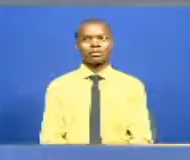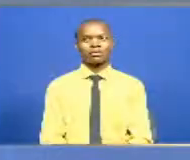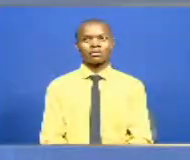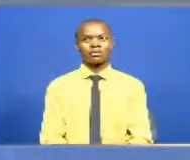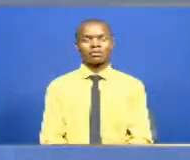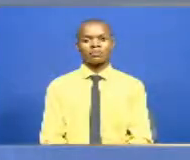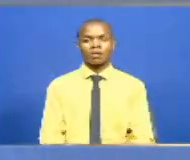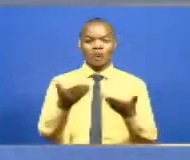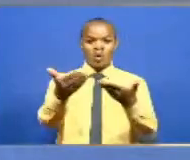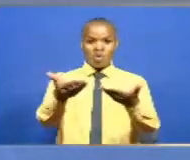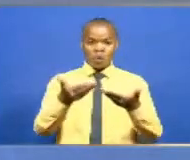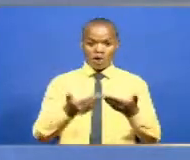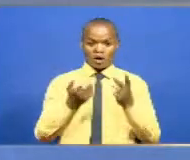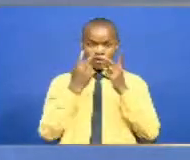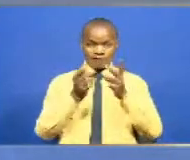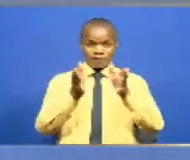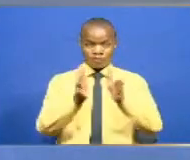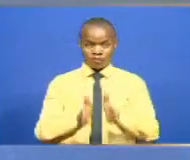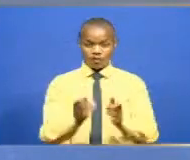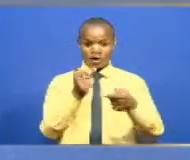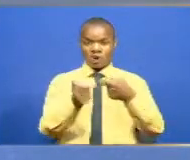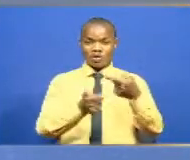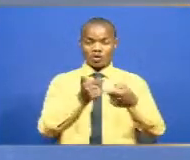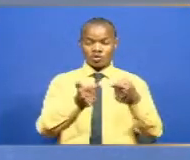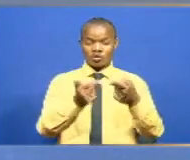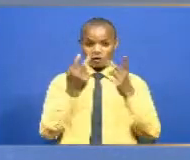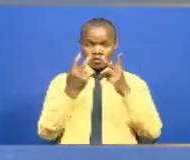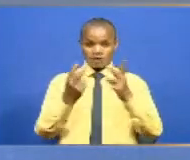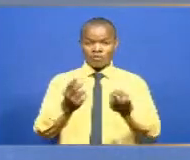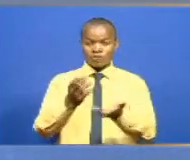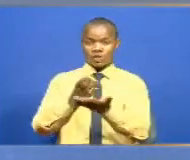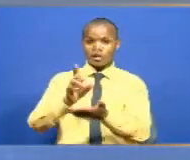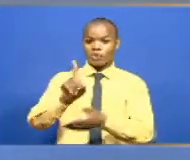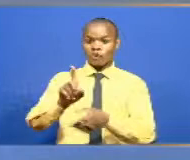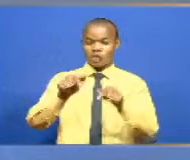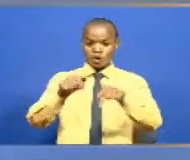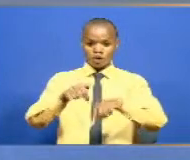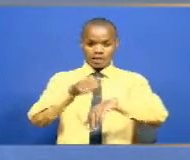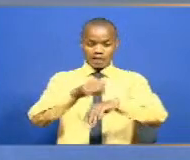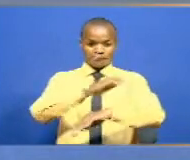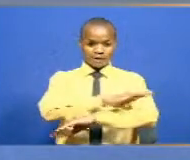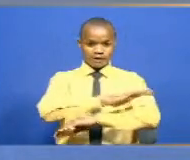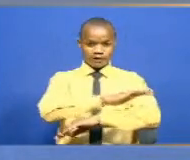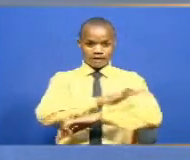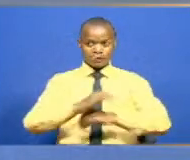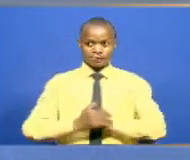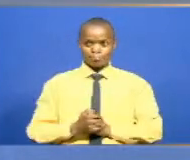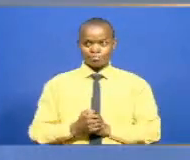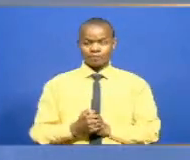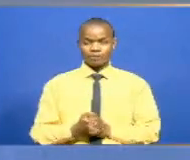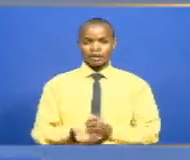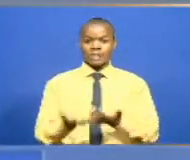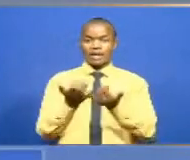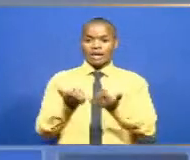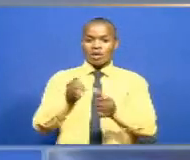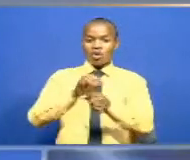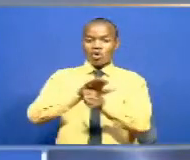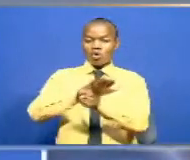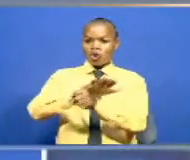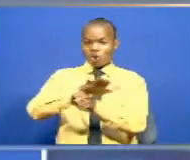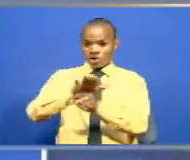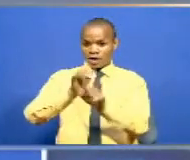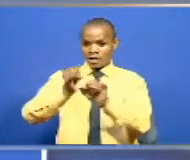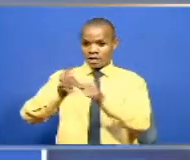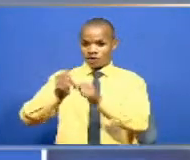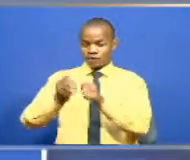Karibu tena mtazamaji, unaendelea kutazama Darubini ya Channel 1 jioni ya leo. Tunaangazia taarifa kuhusiana na COVID-19 hapa nchini, ambapo wagonjwa